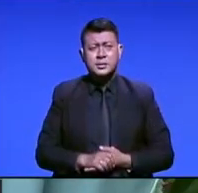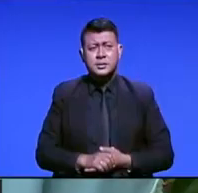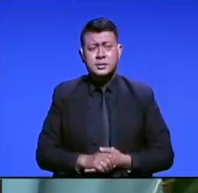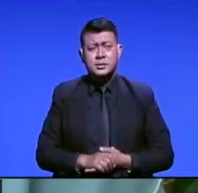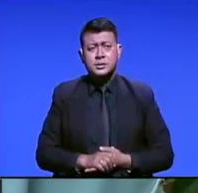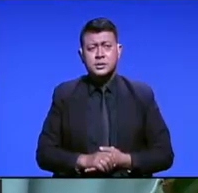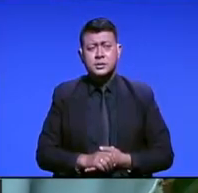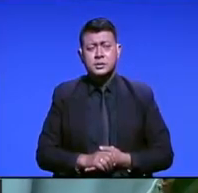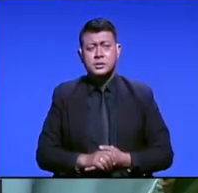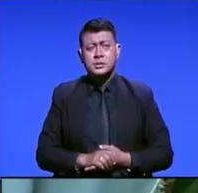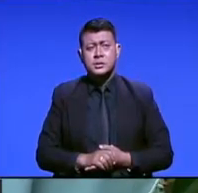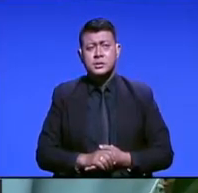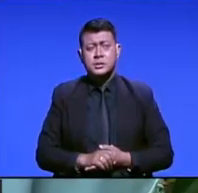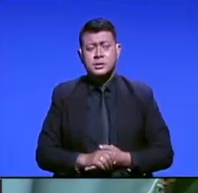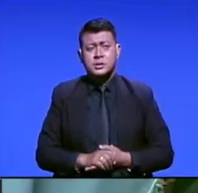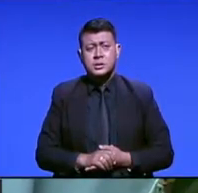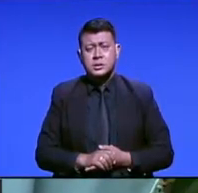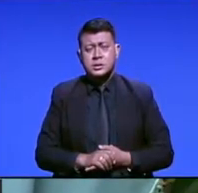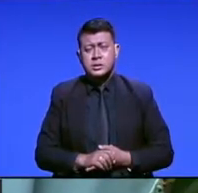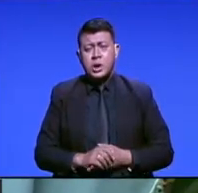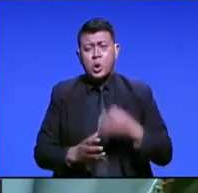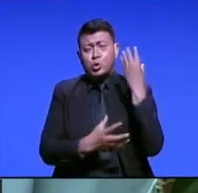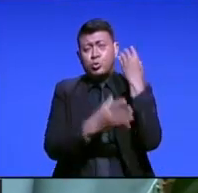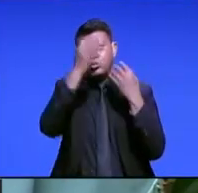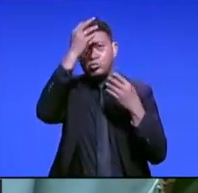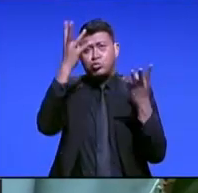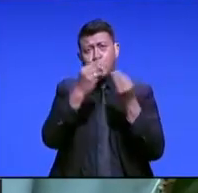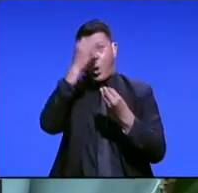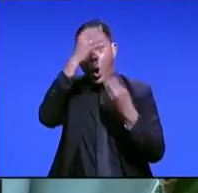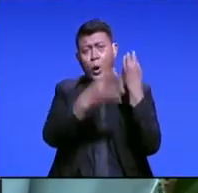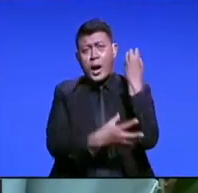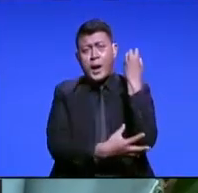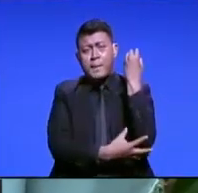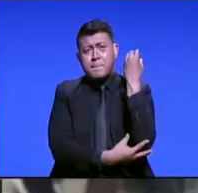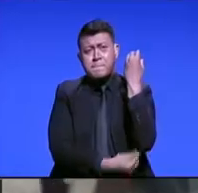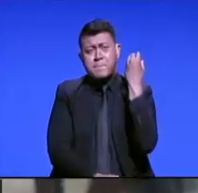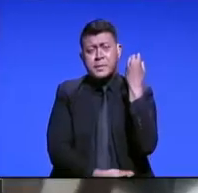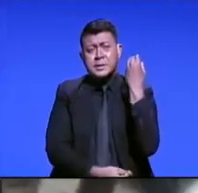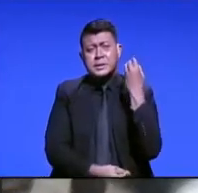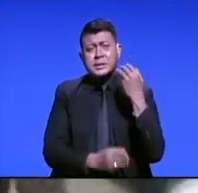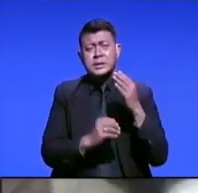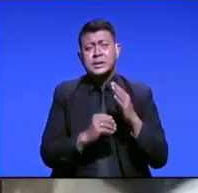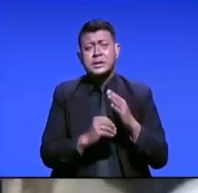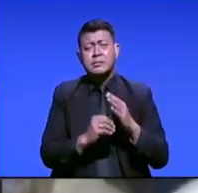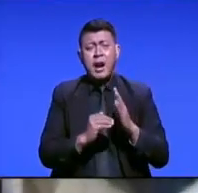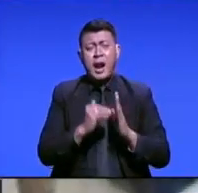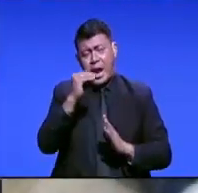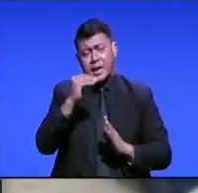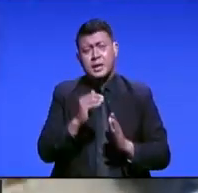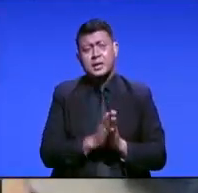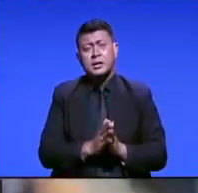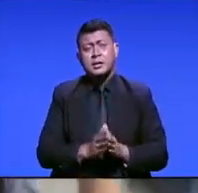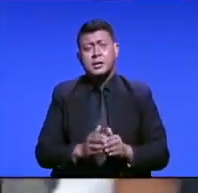Garis kemiskinan BPS itu juga hanya sekitar rata-rata 400 ribu per bulan. Artinya apa? Artinya memang dengan